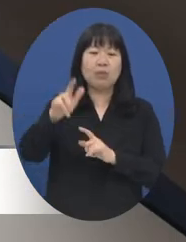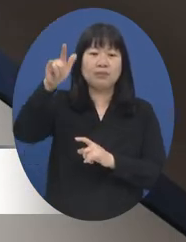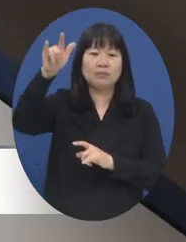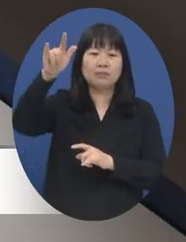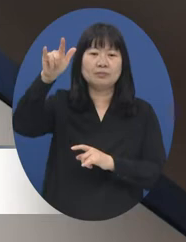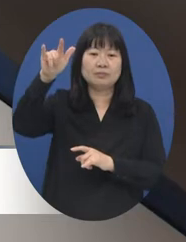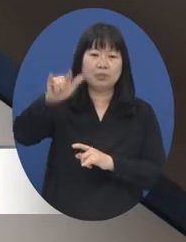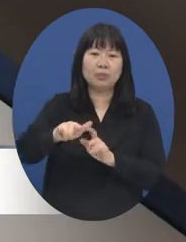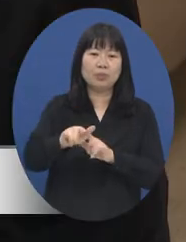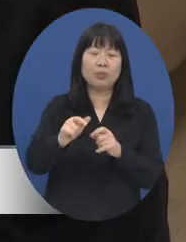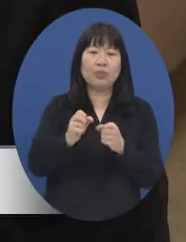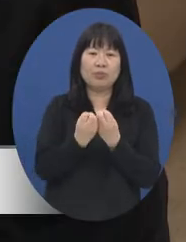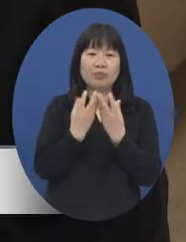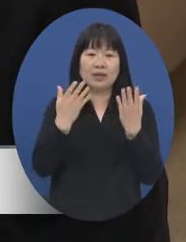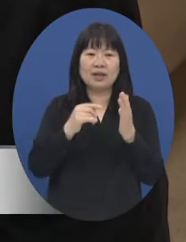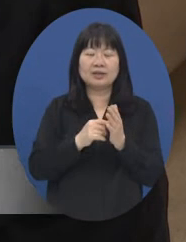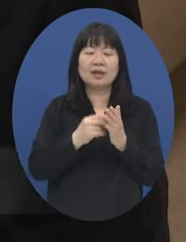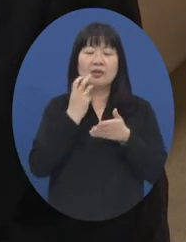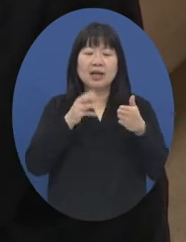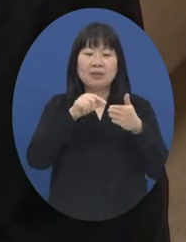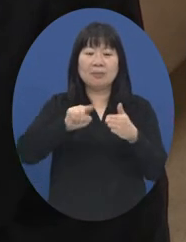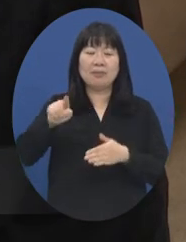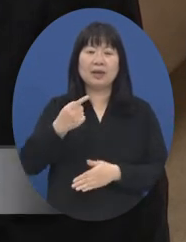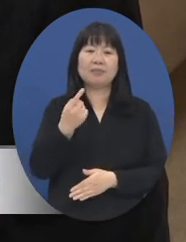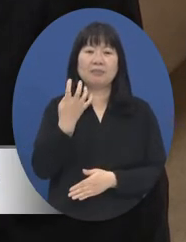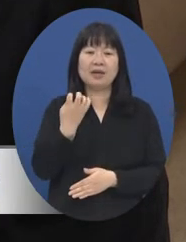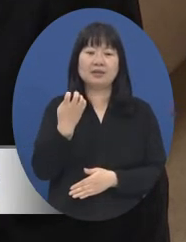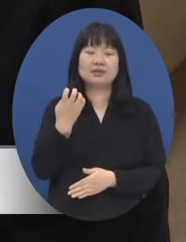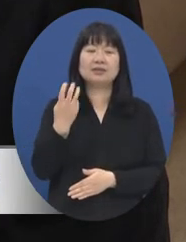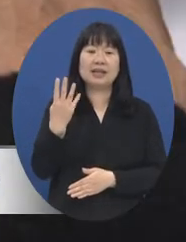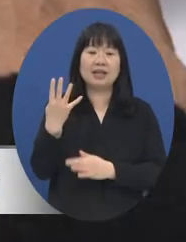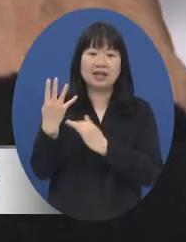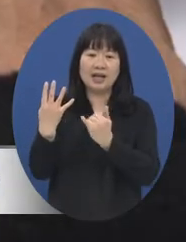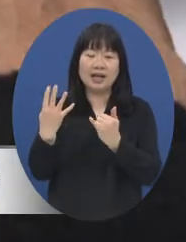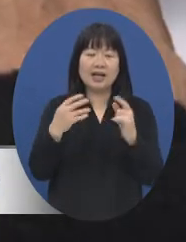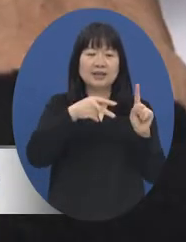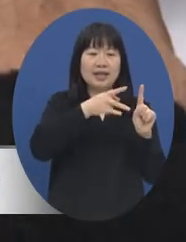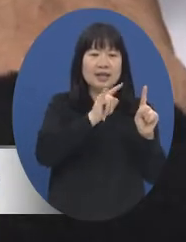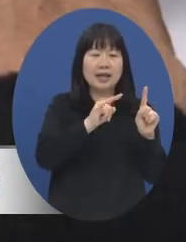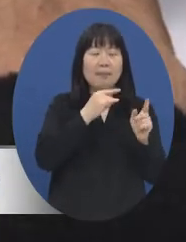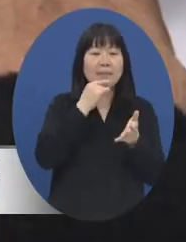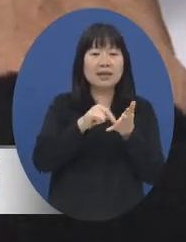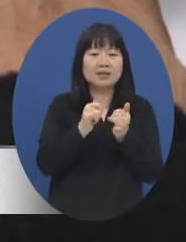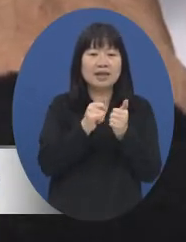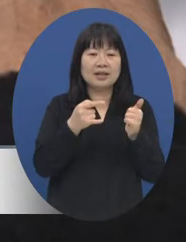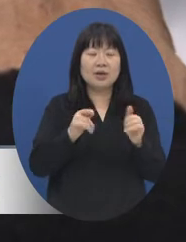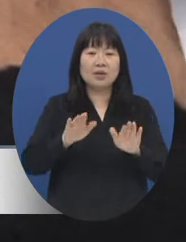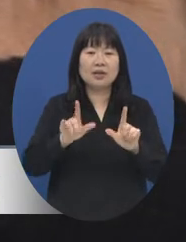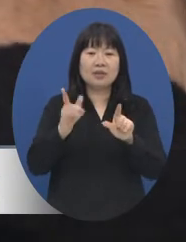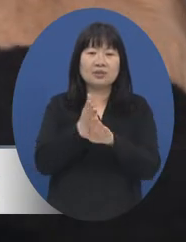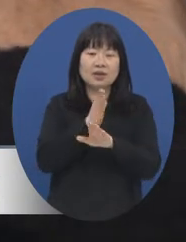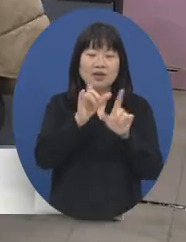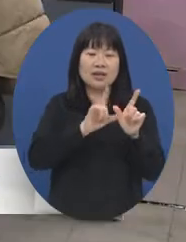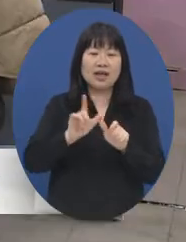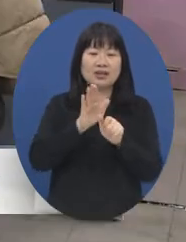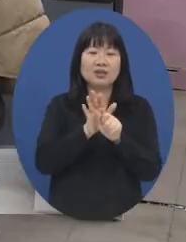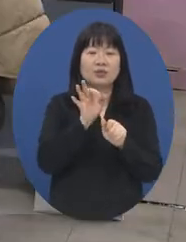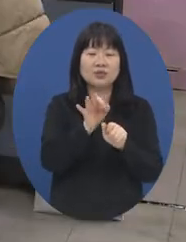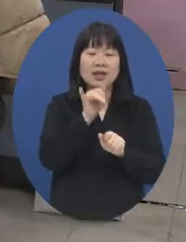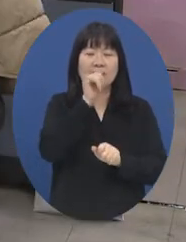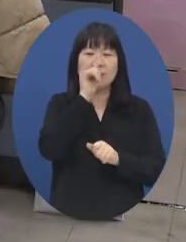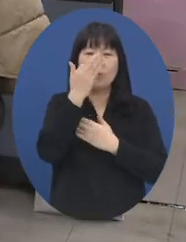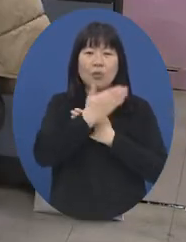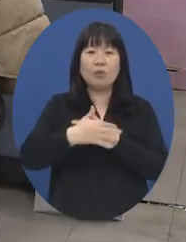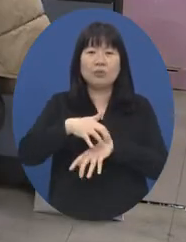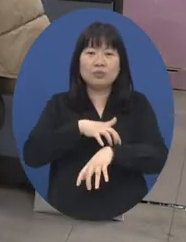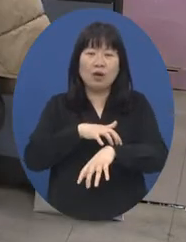된 경우도 4백 44명 경우도 는 1세대 원폭 피해자들에게 올해부터 생활지원 수당을 지급합니다 몸이